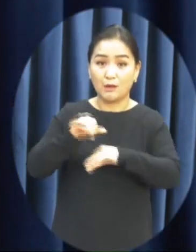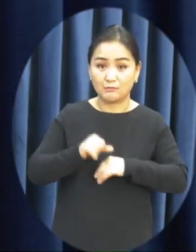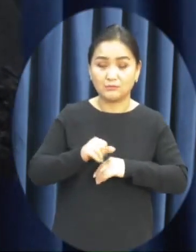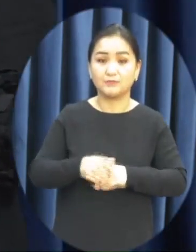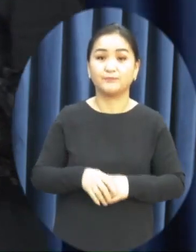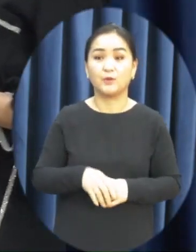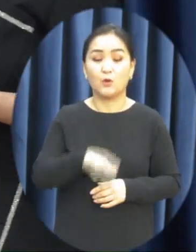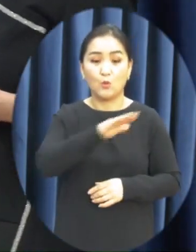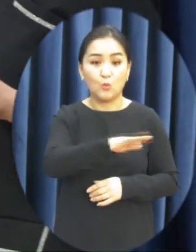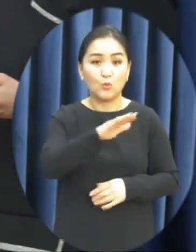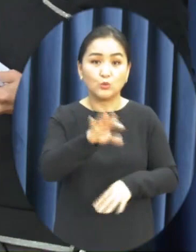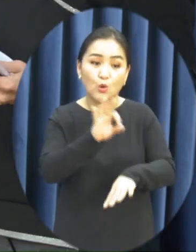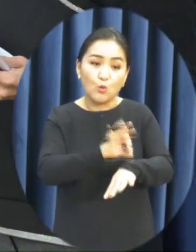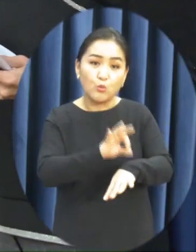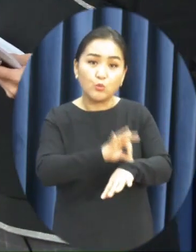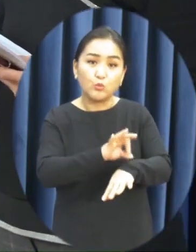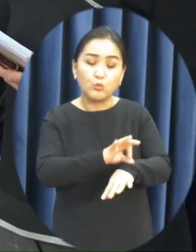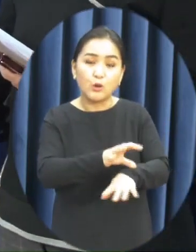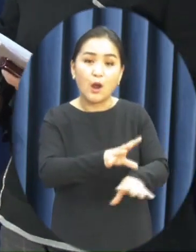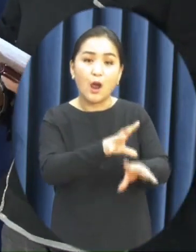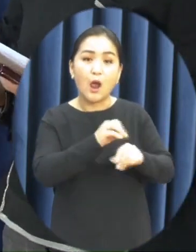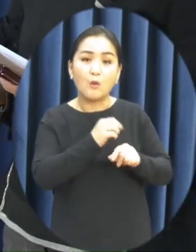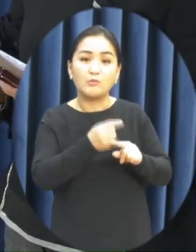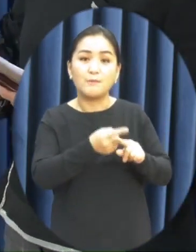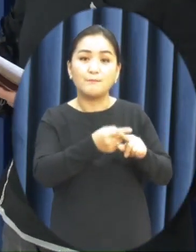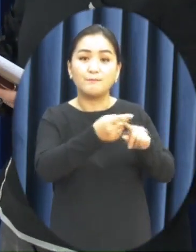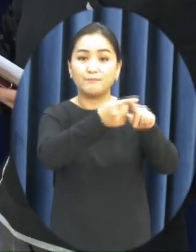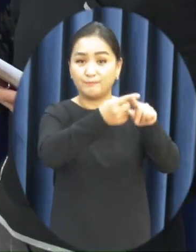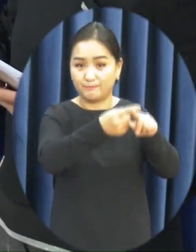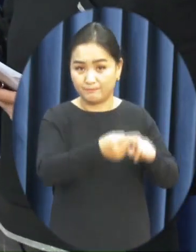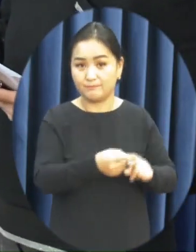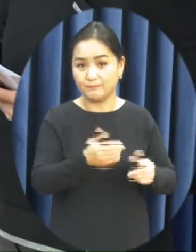ཁ སྤིས གེག ཁ